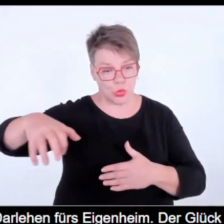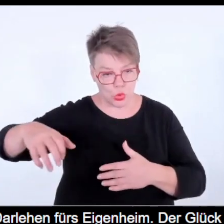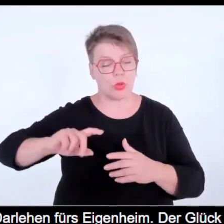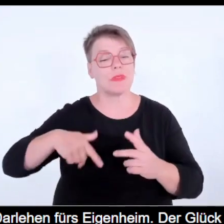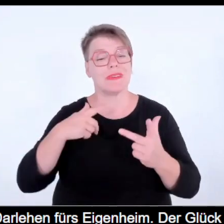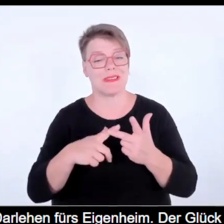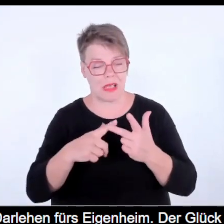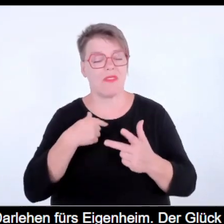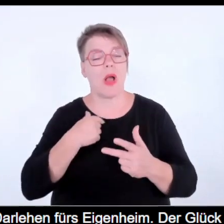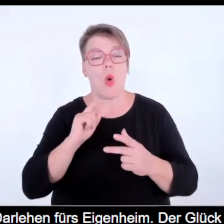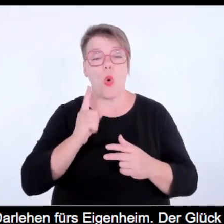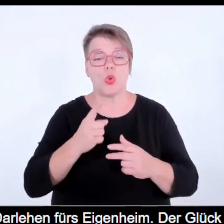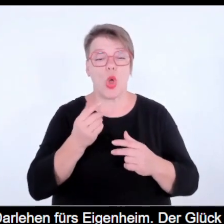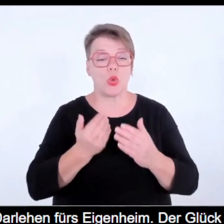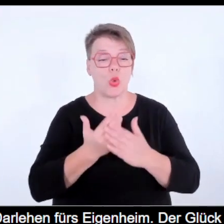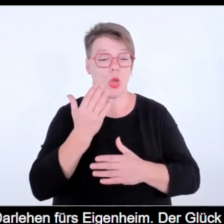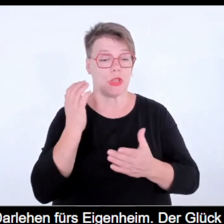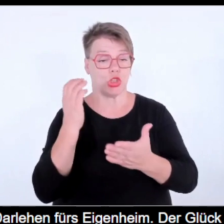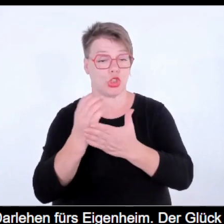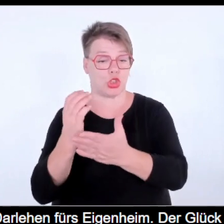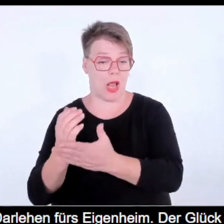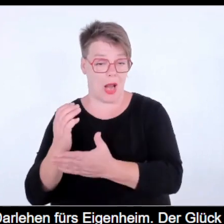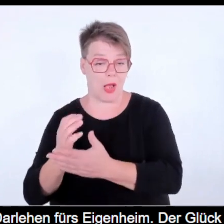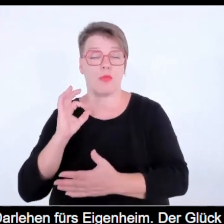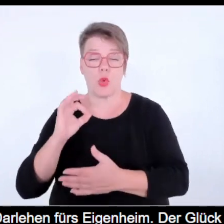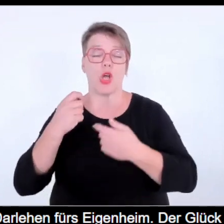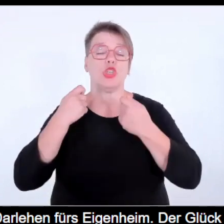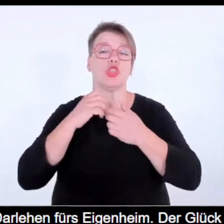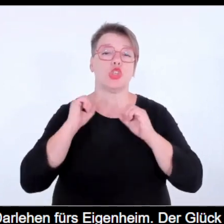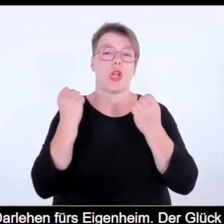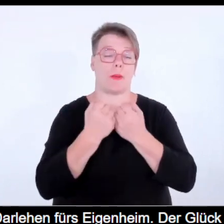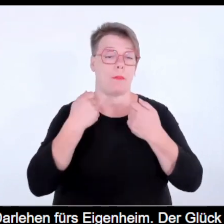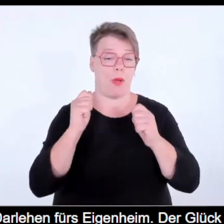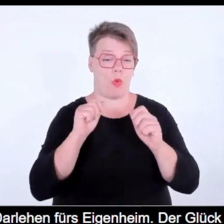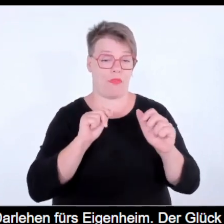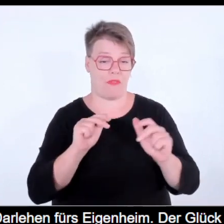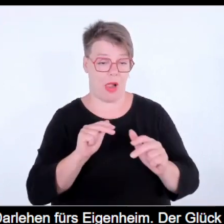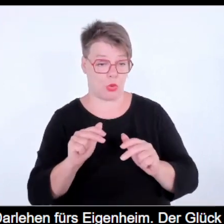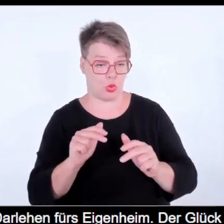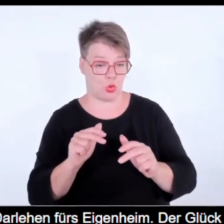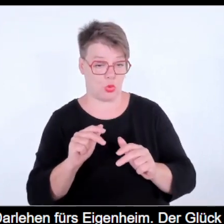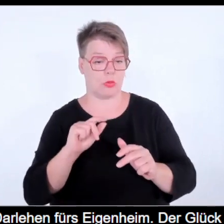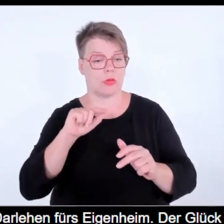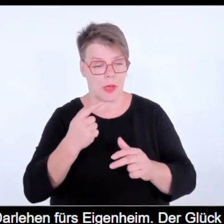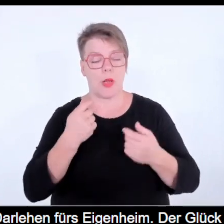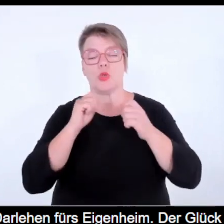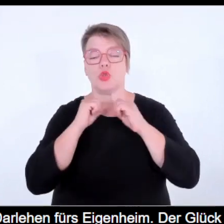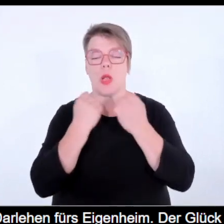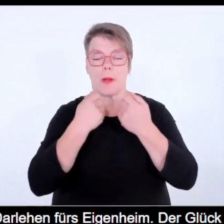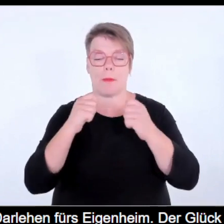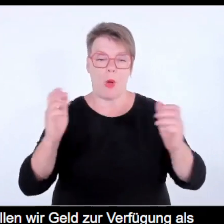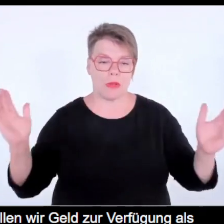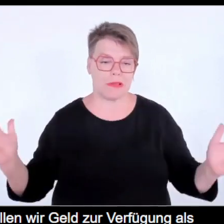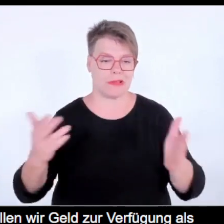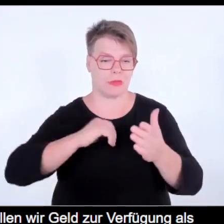1523 Ministerratsbeschlüsse gefasst und über 2300 Ministerratsvorlagen bei uns in